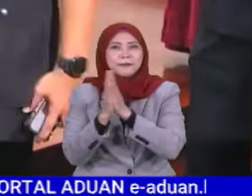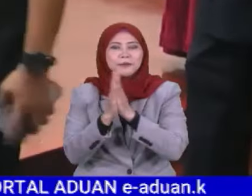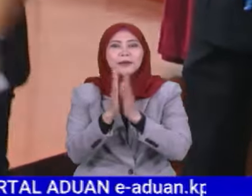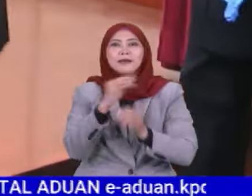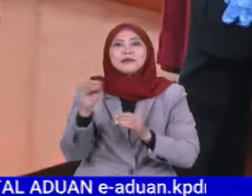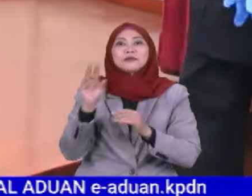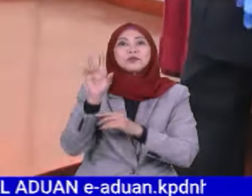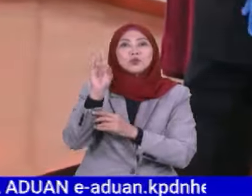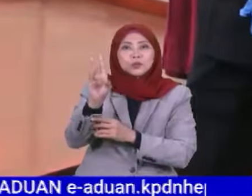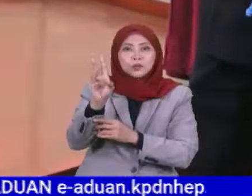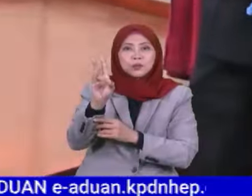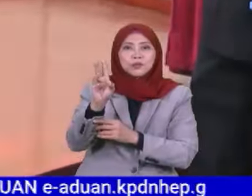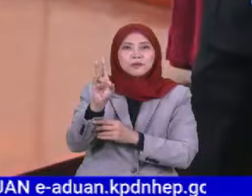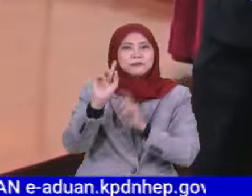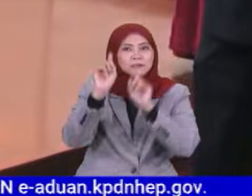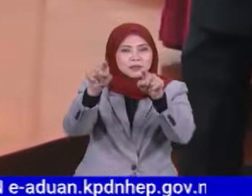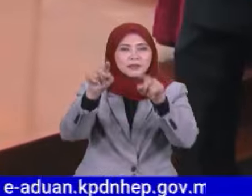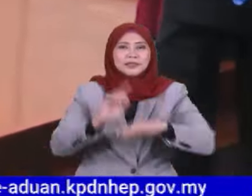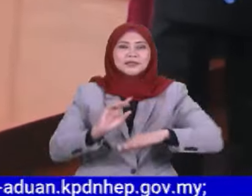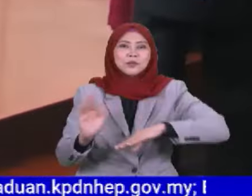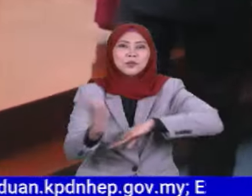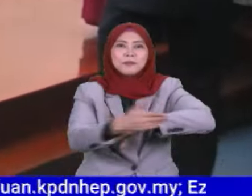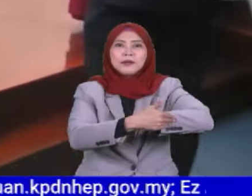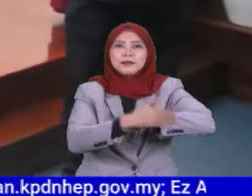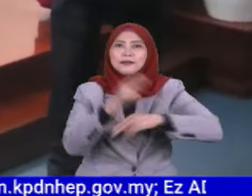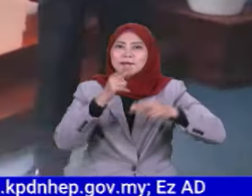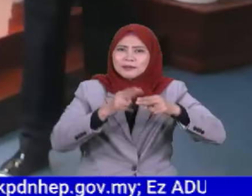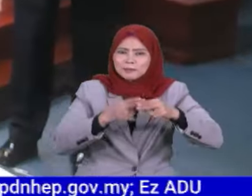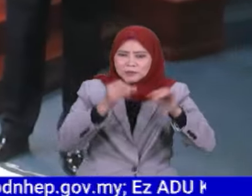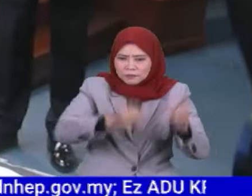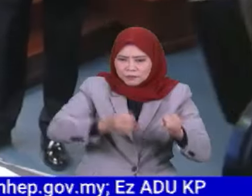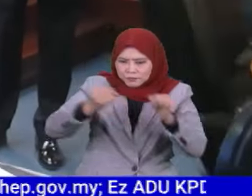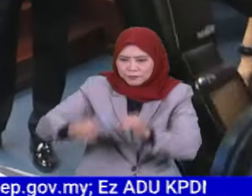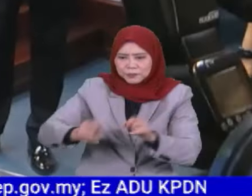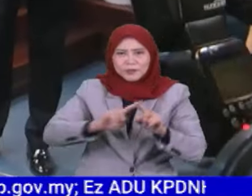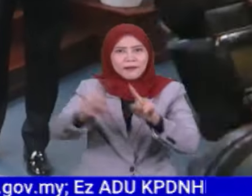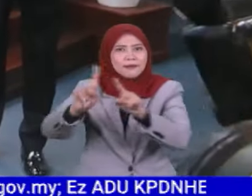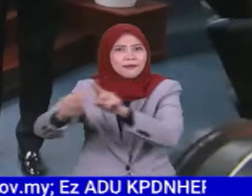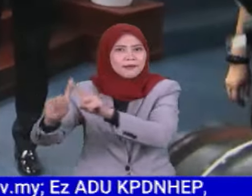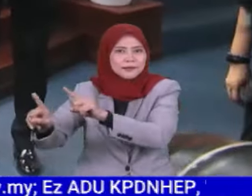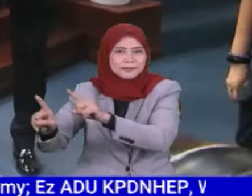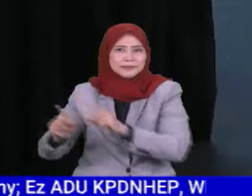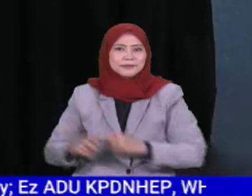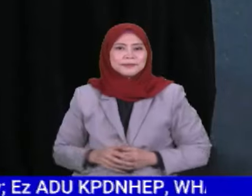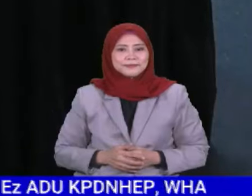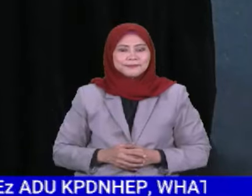7 keping borang visa Dubai. Kesemuanya atas nama individu berlainan.